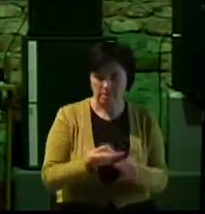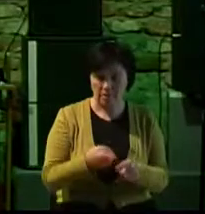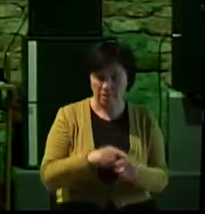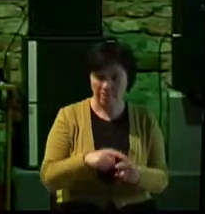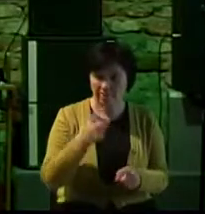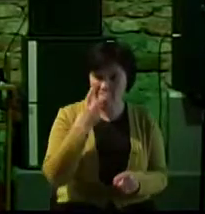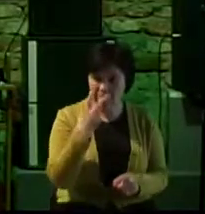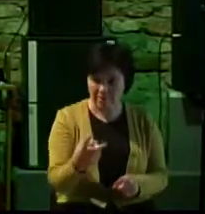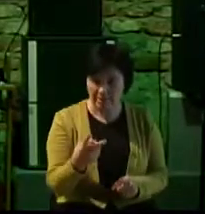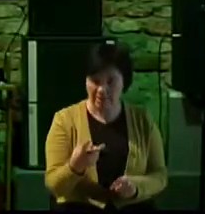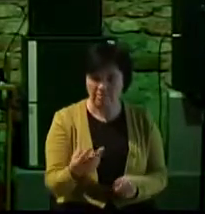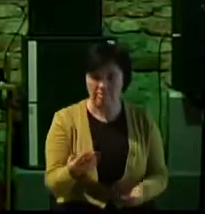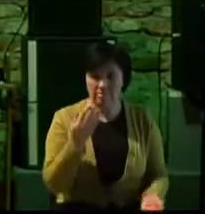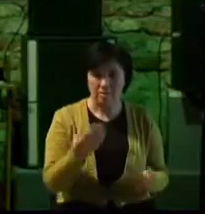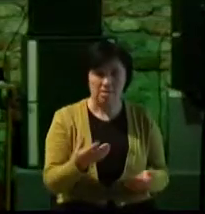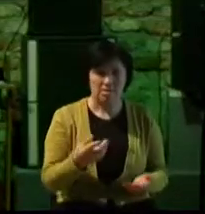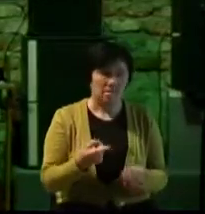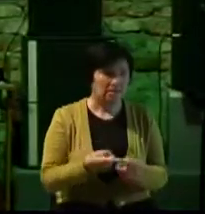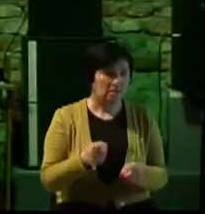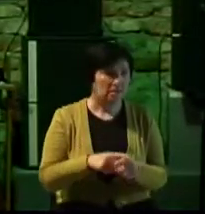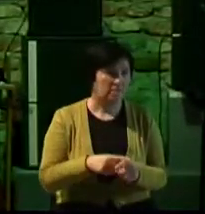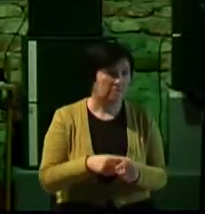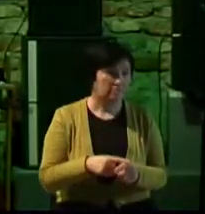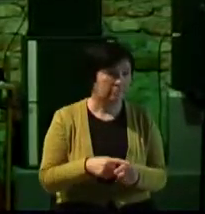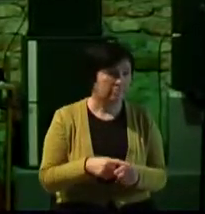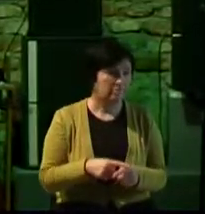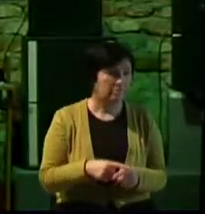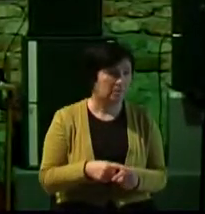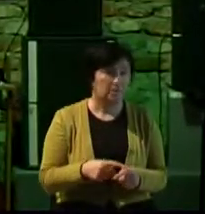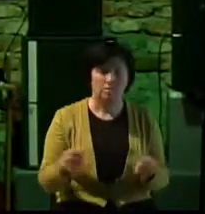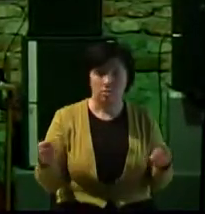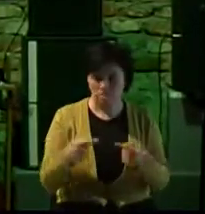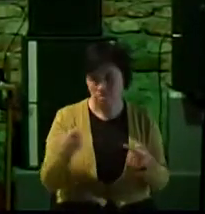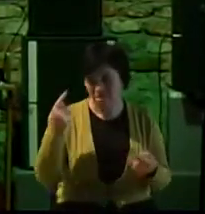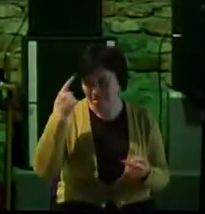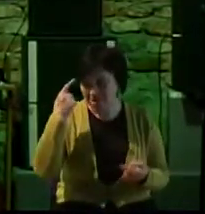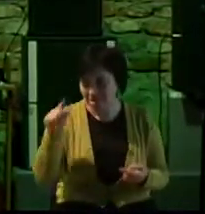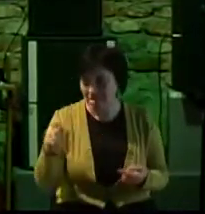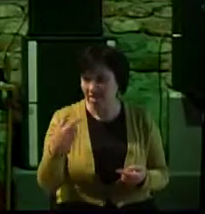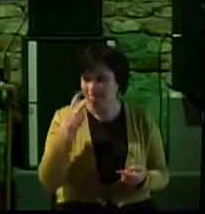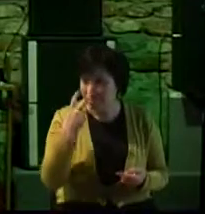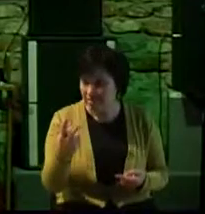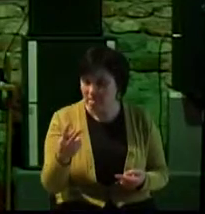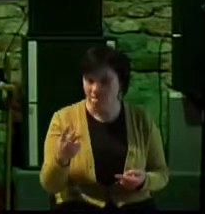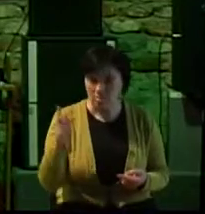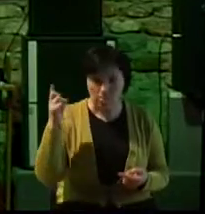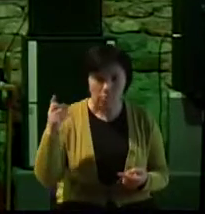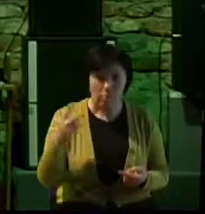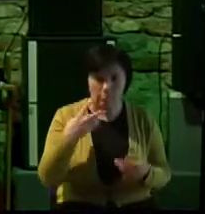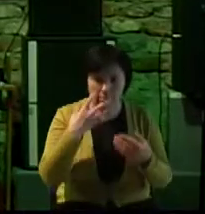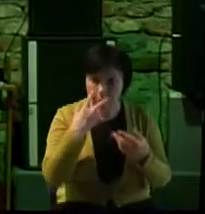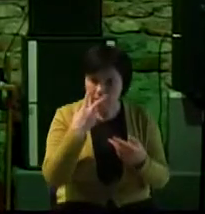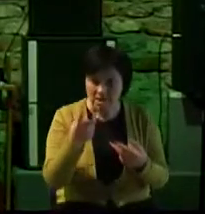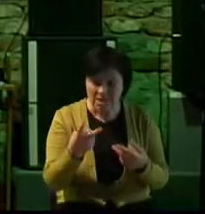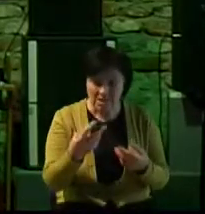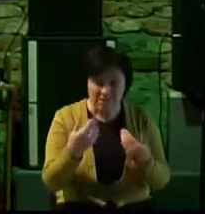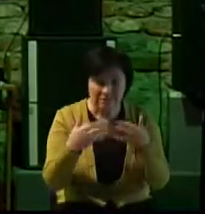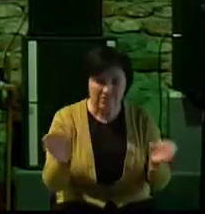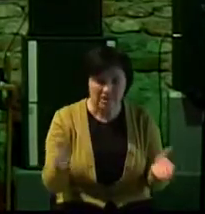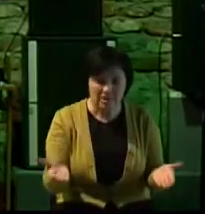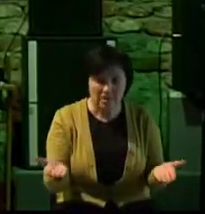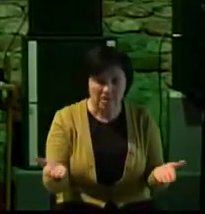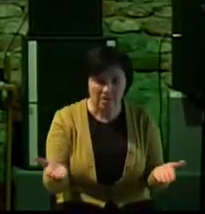видим, если это происходит на наших глазах, если Бог допускает такую ситуацию в нашей